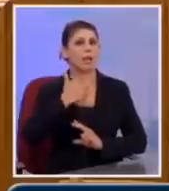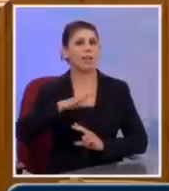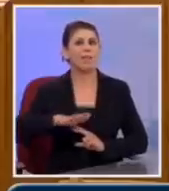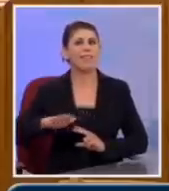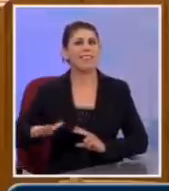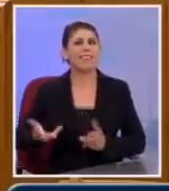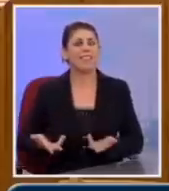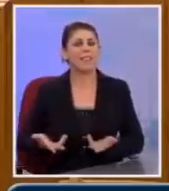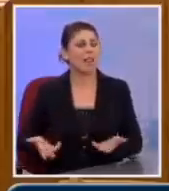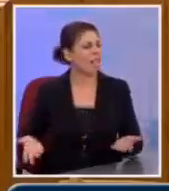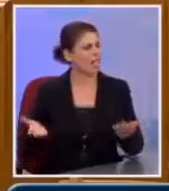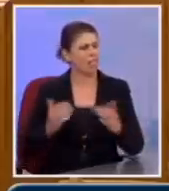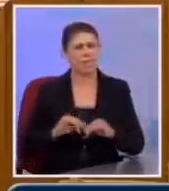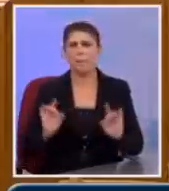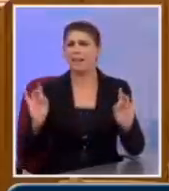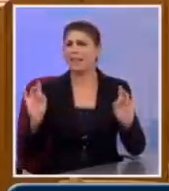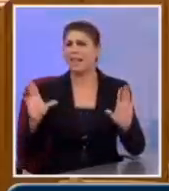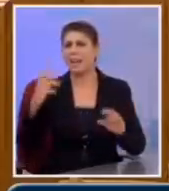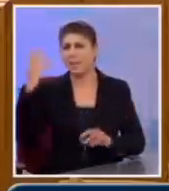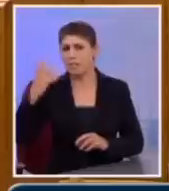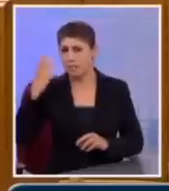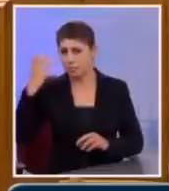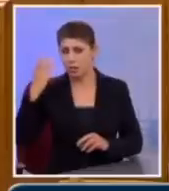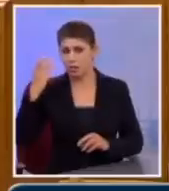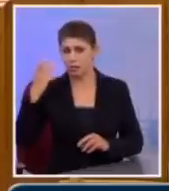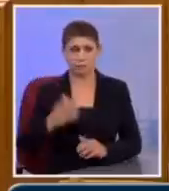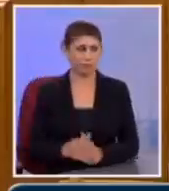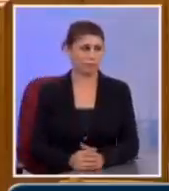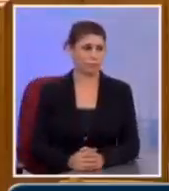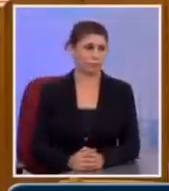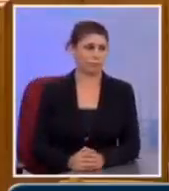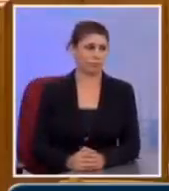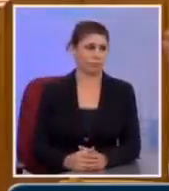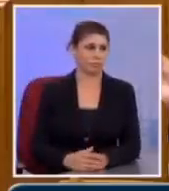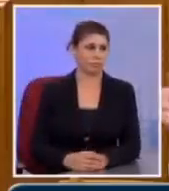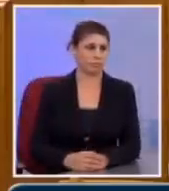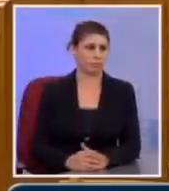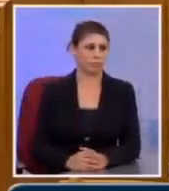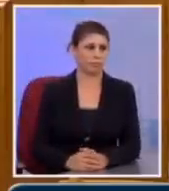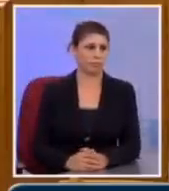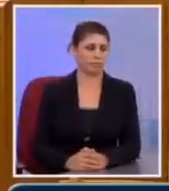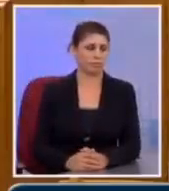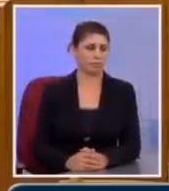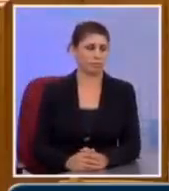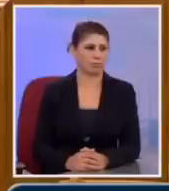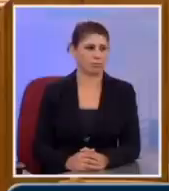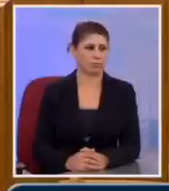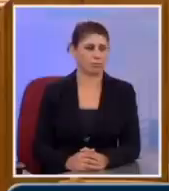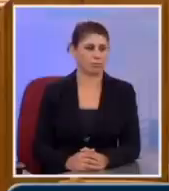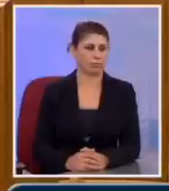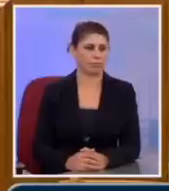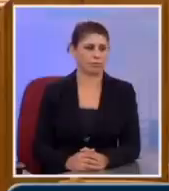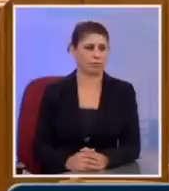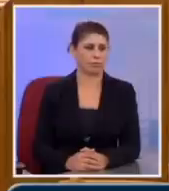ηλικία. Δεν υπάρχει κανένας επιστήμονας. Κύριε Πρόεδρε, κύριε Αθανασίου, παρακαλώ μην διακόπτετε